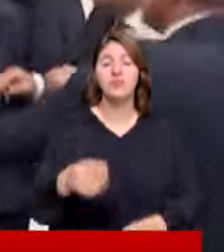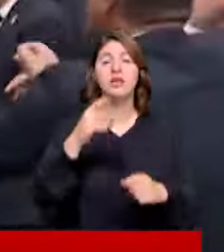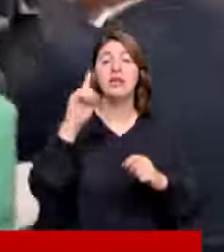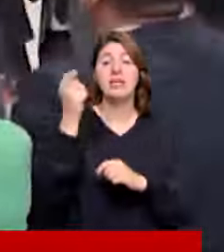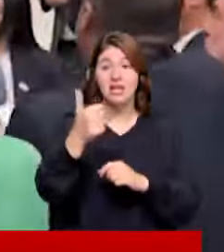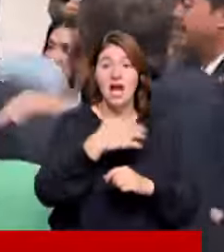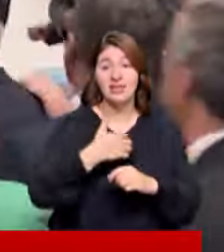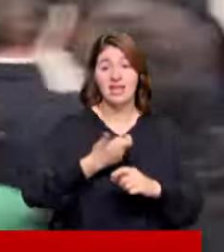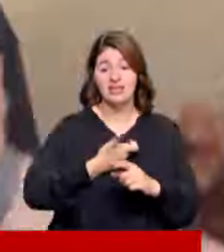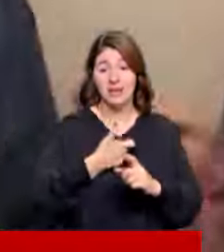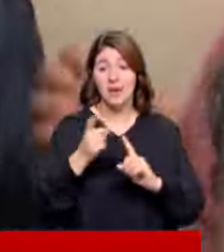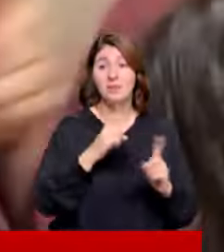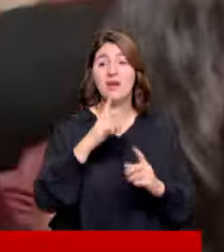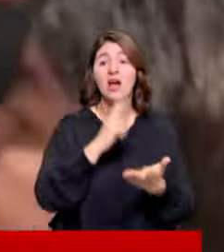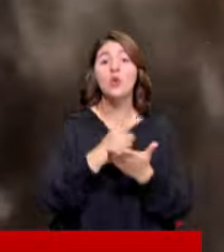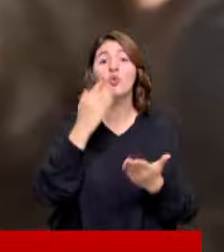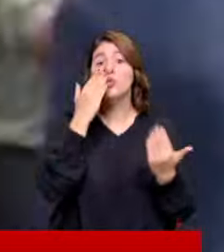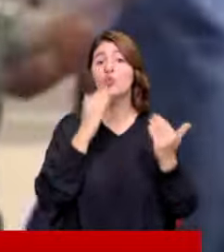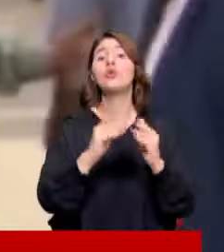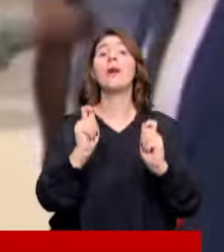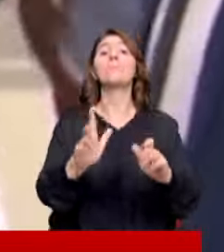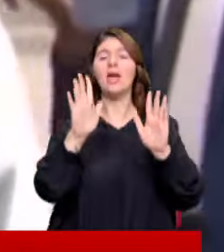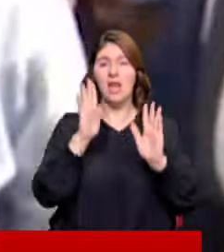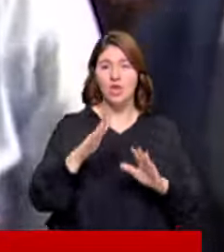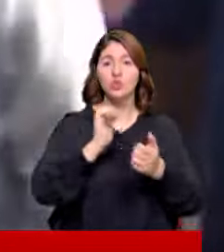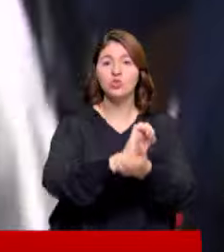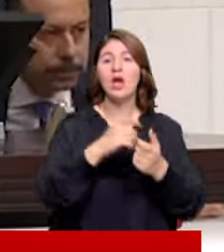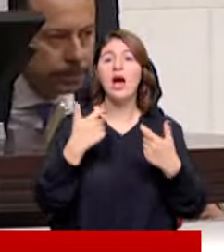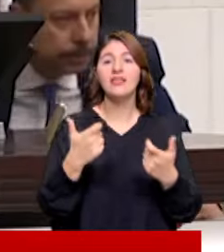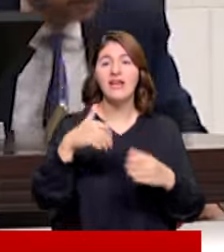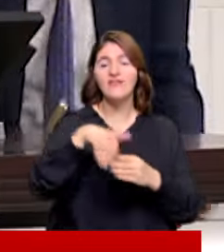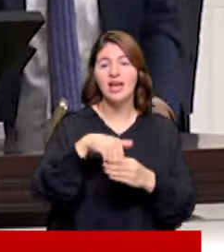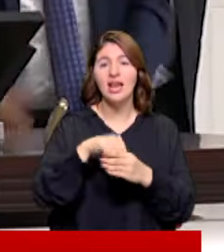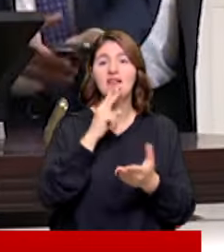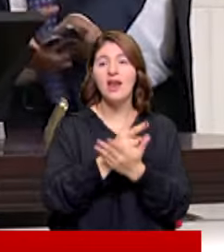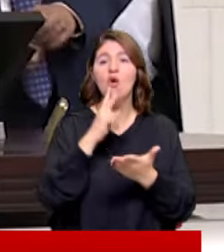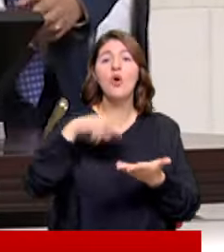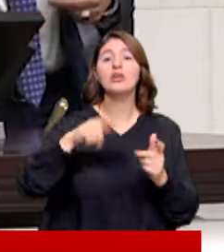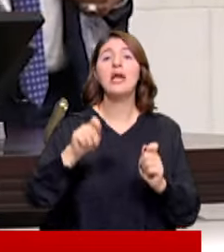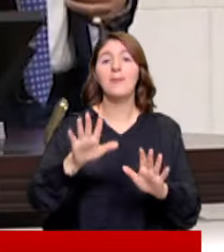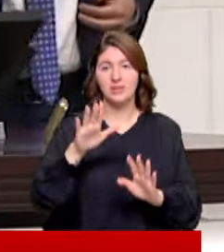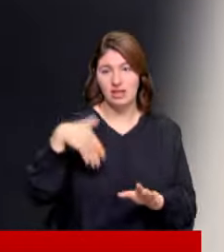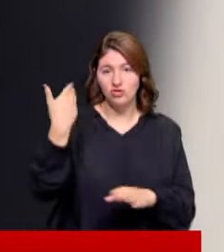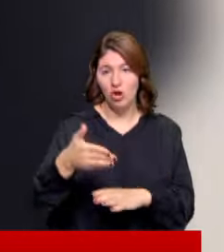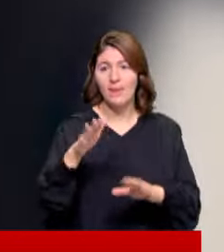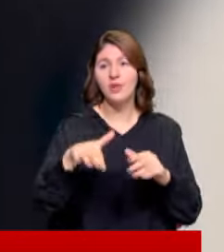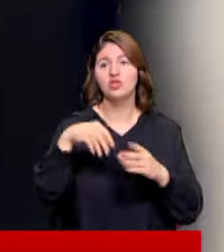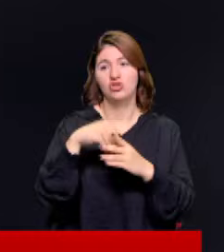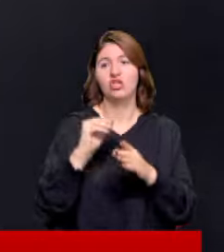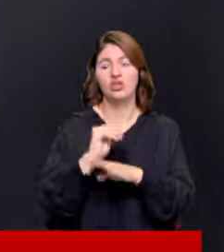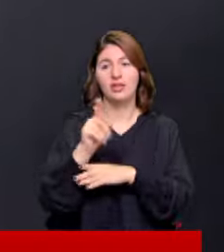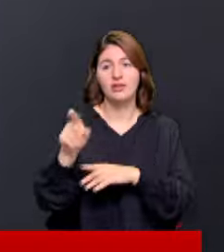İktidarın Anayasa Mahkemesi kararına uymayarak tutuklu Hatay Milletvekili Can Atalay hakkındaki kararı okutmaması üzerine mecliste